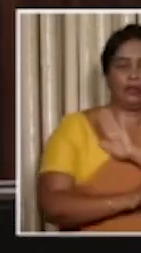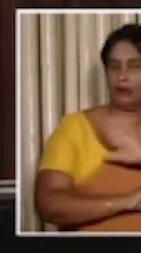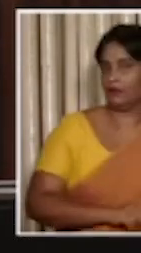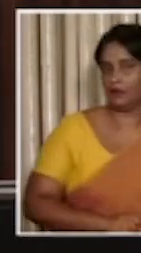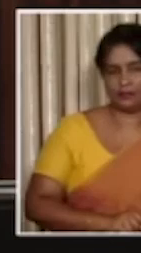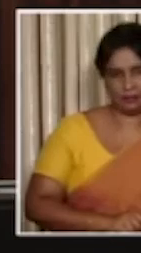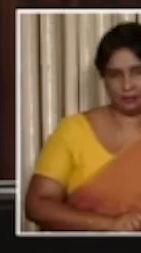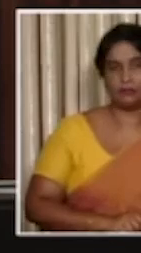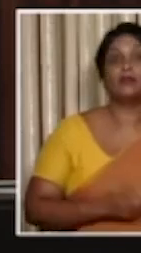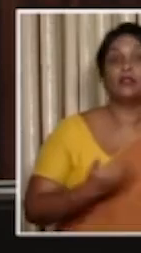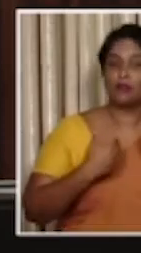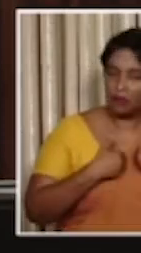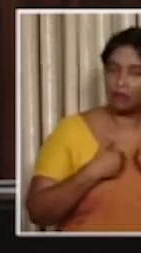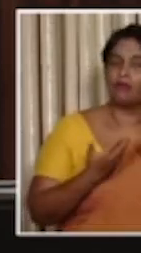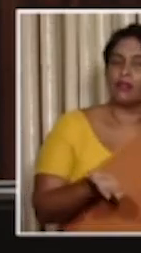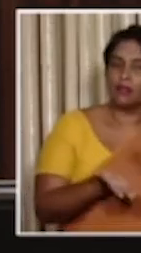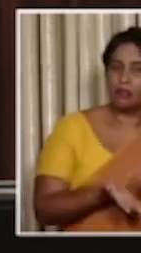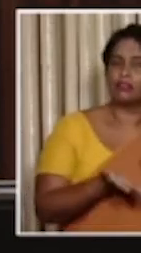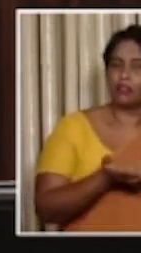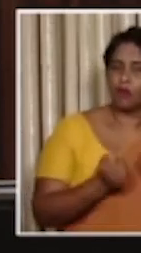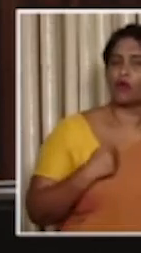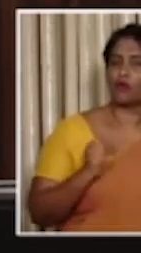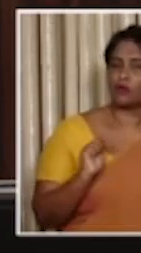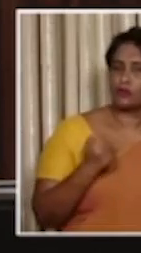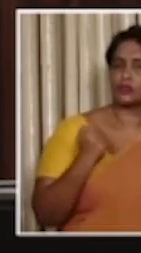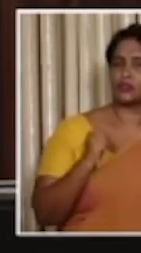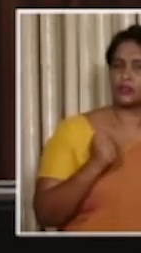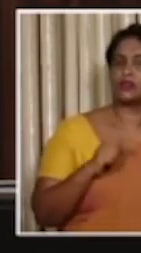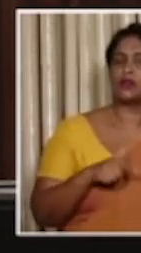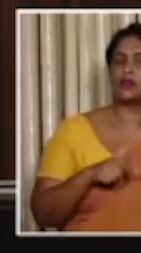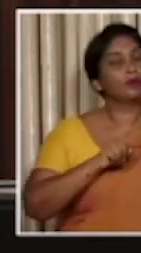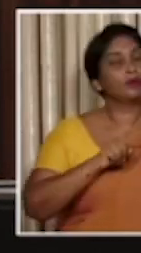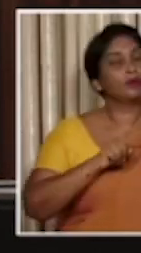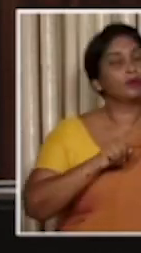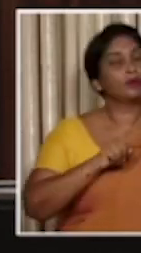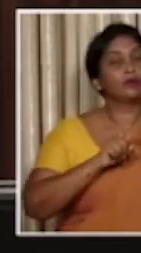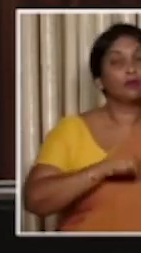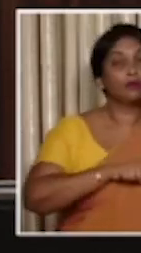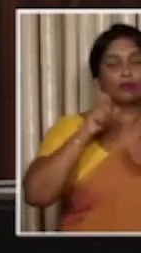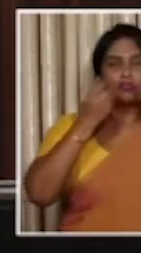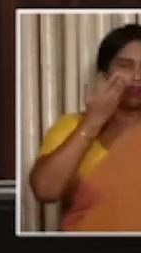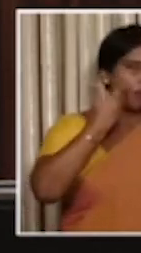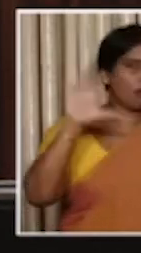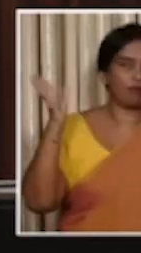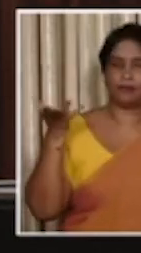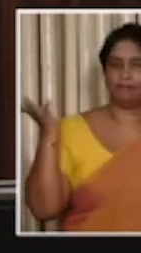නැහැ. අපි තව තවත් උත්සාහ කරමින් තිබෙන්නේ මේ පාර්ලිමේන්තුව මහජනයාට